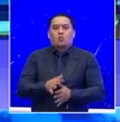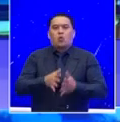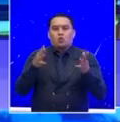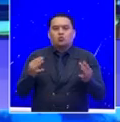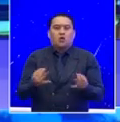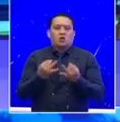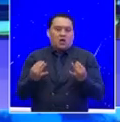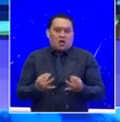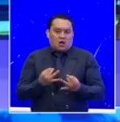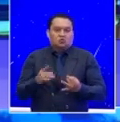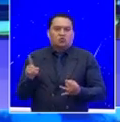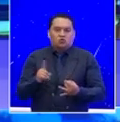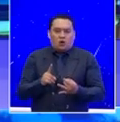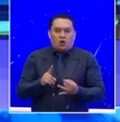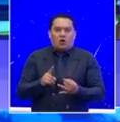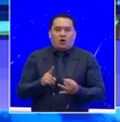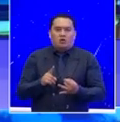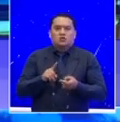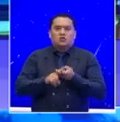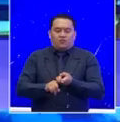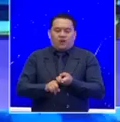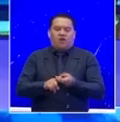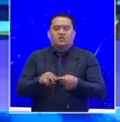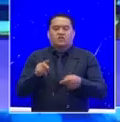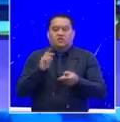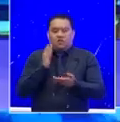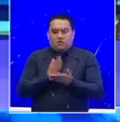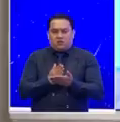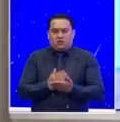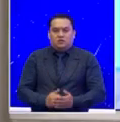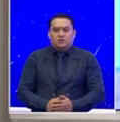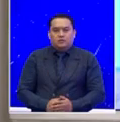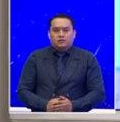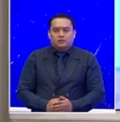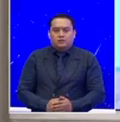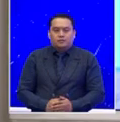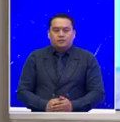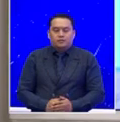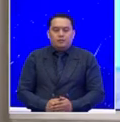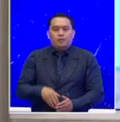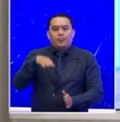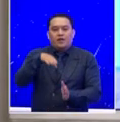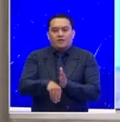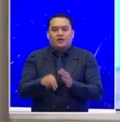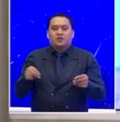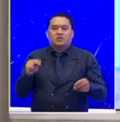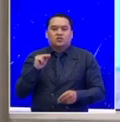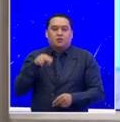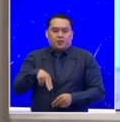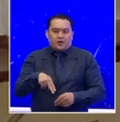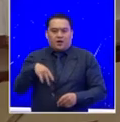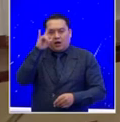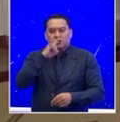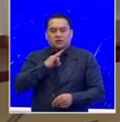большой интерес. А это значит, обратная связь налажена. С момента введения режима ЧП